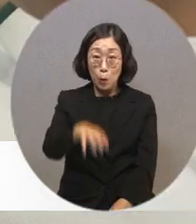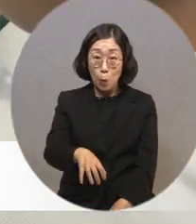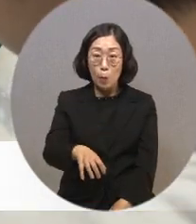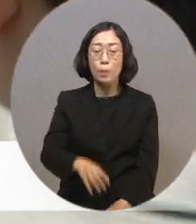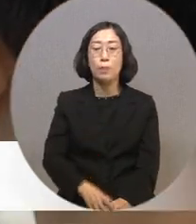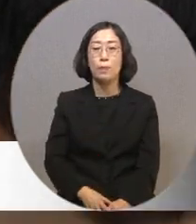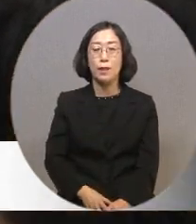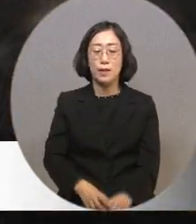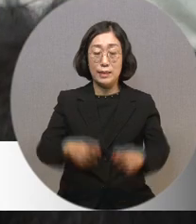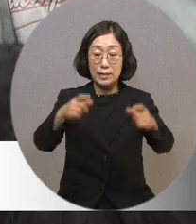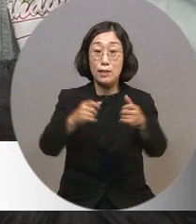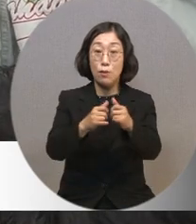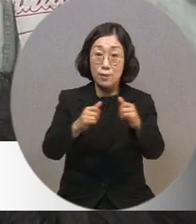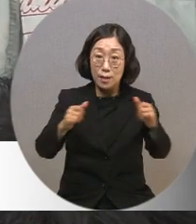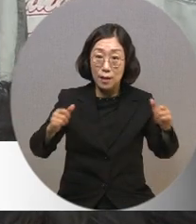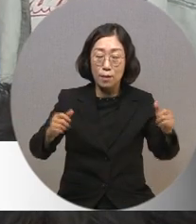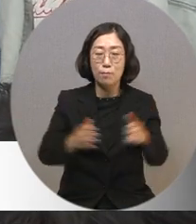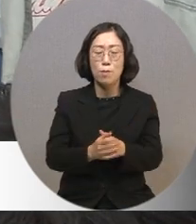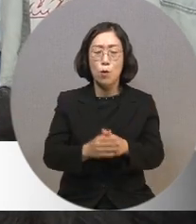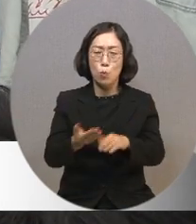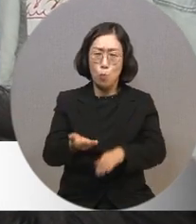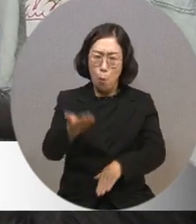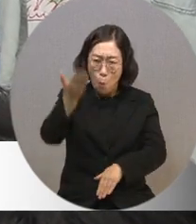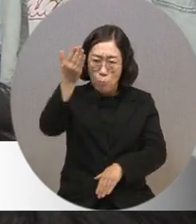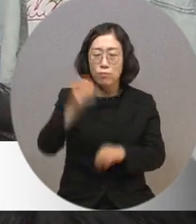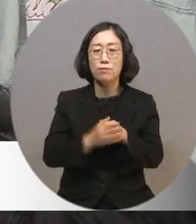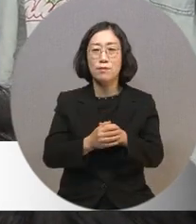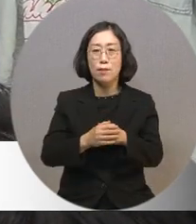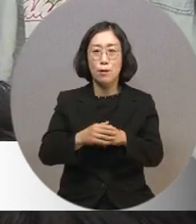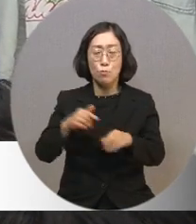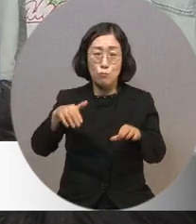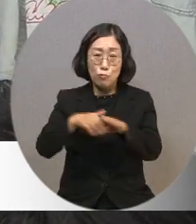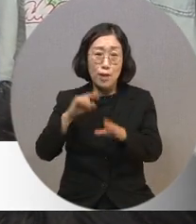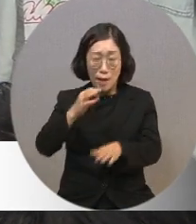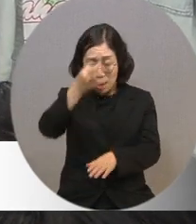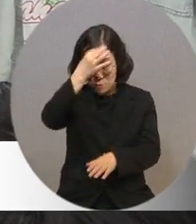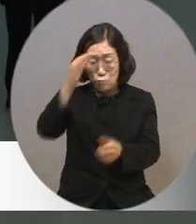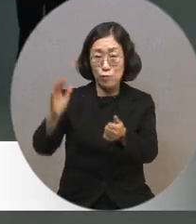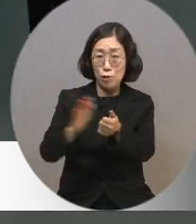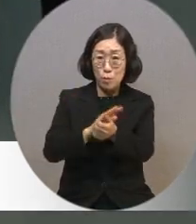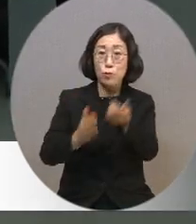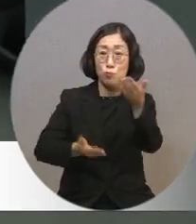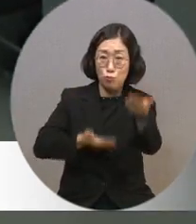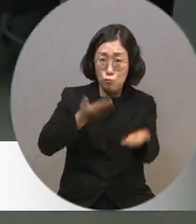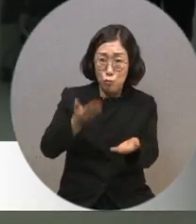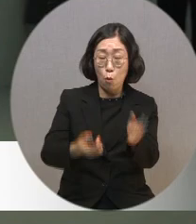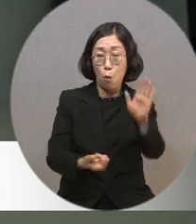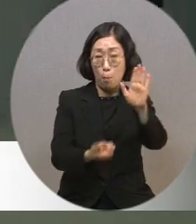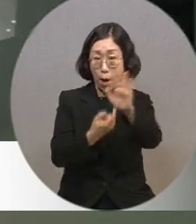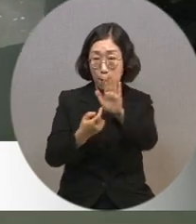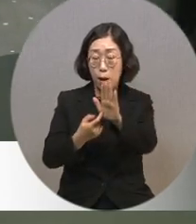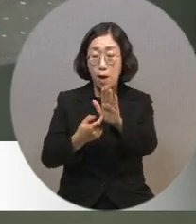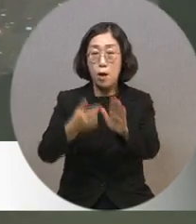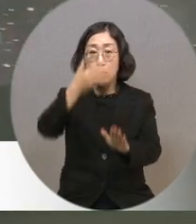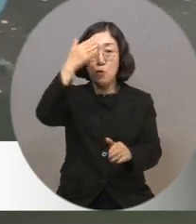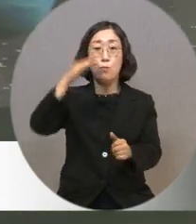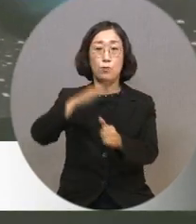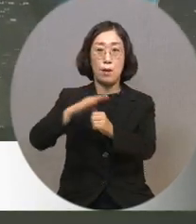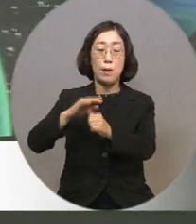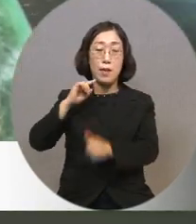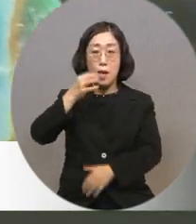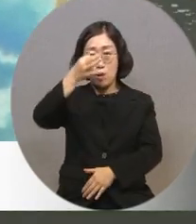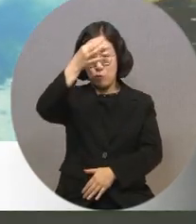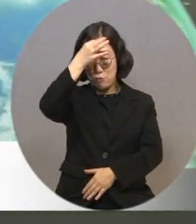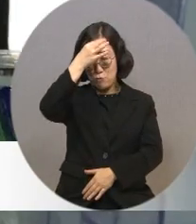통해 지역민에게 다양하고 수준 높은 문화예술 서비스를 제공하는 것은 물론 아동 청소년의 예술